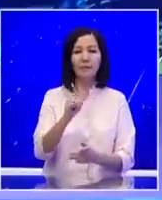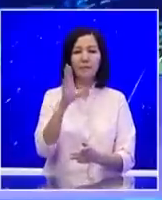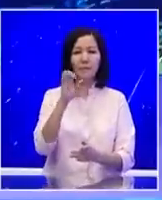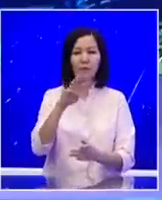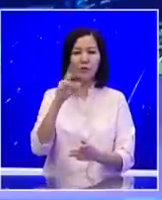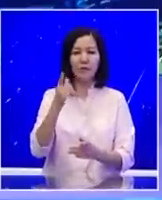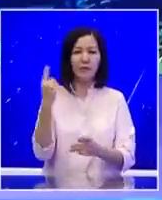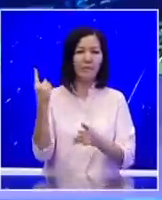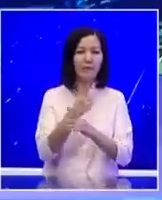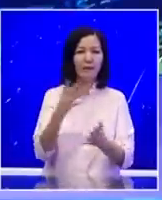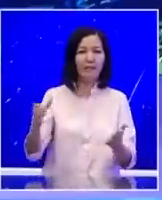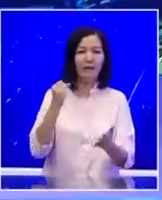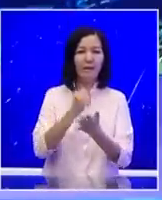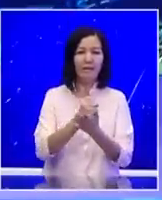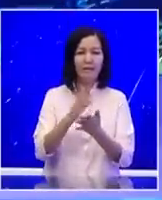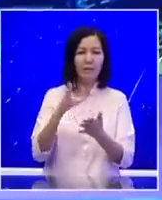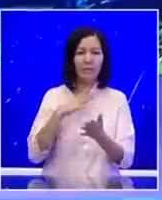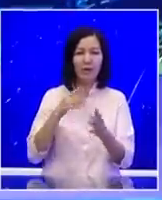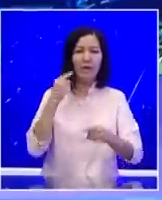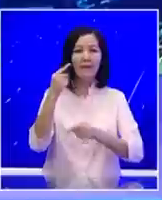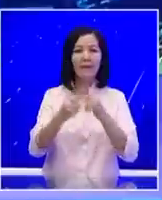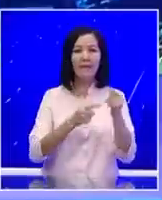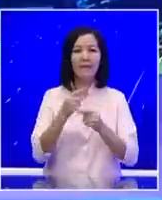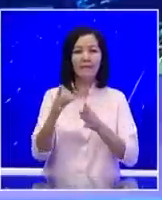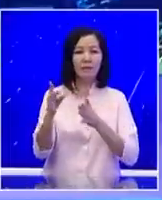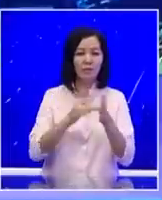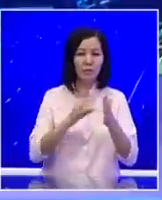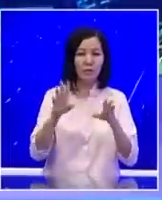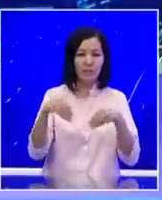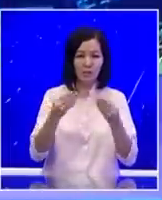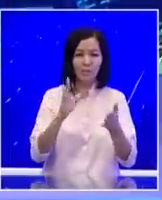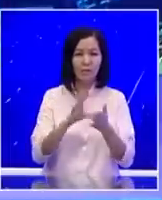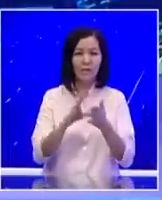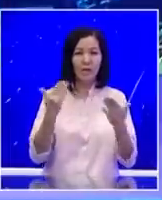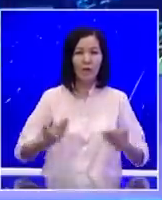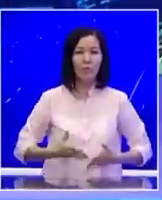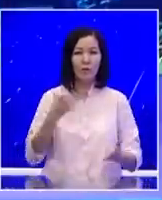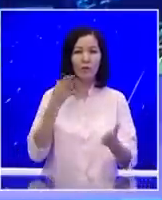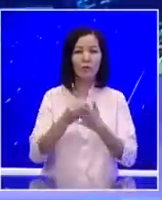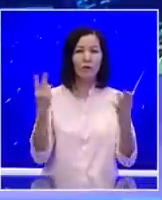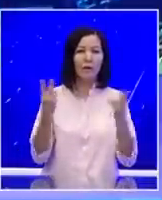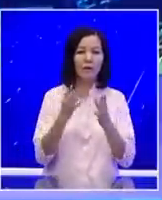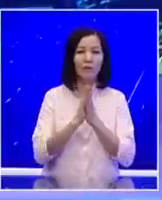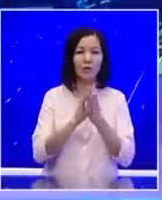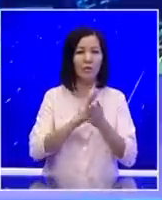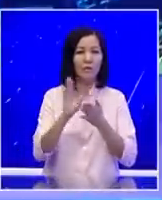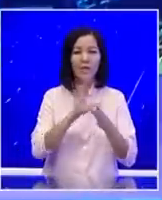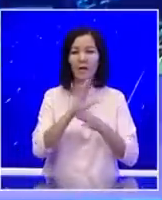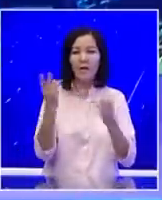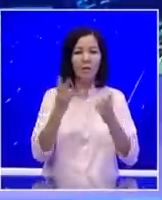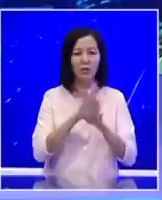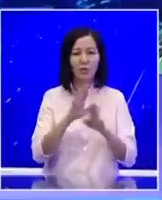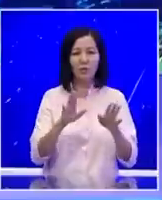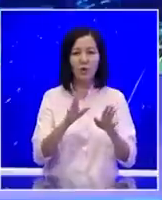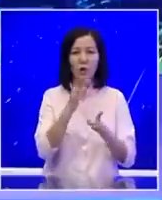42500 теңге бір рет тағайындалса болғаны, келесі айда автоматты түрде беріледі. Ол үшін әлеуметтік төлемге қайта сұраныс берудің қажеті жоқ.